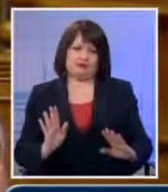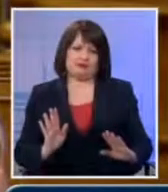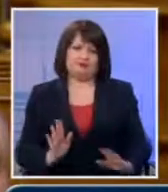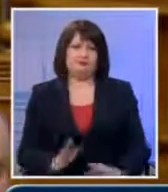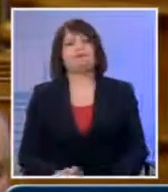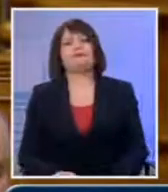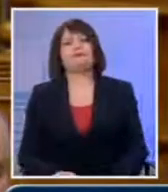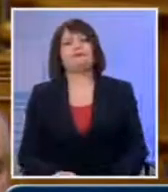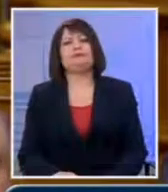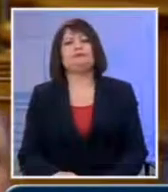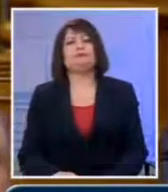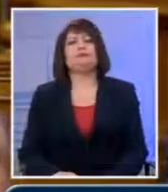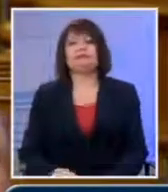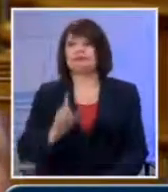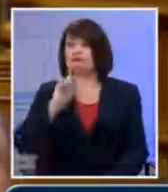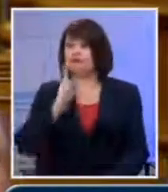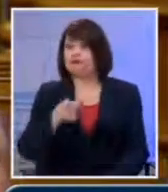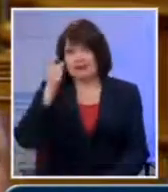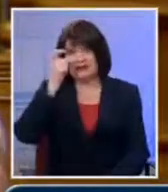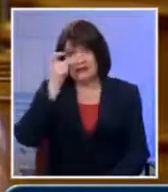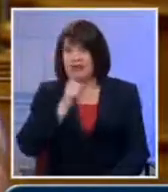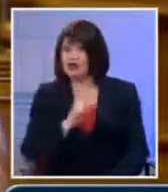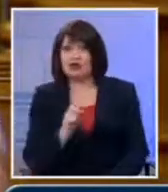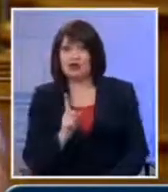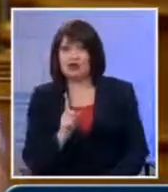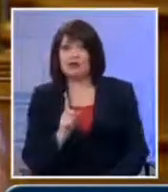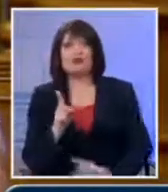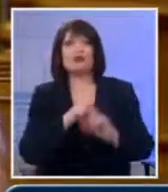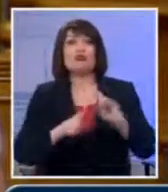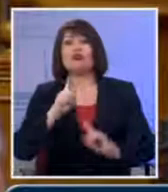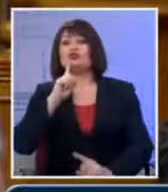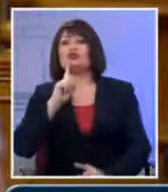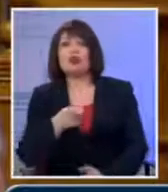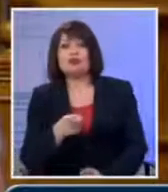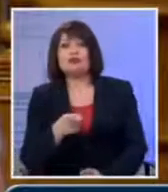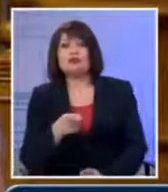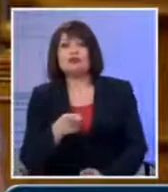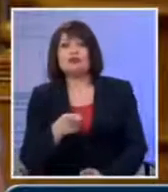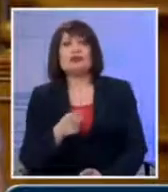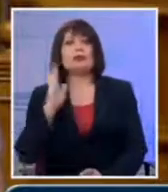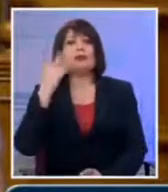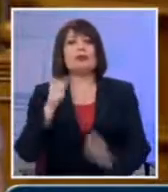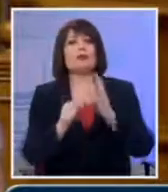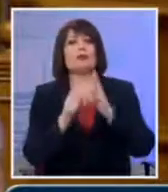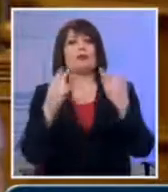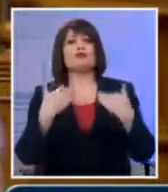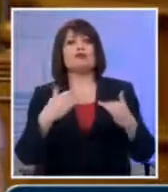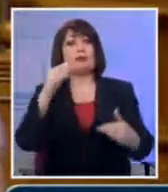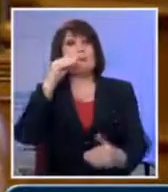Και μάλιστα με πρόσταγμα όχι του αρχηγού της αξιωματικής αντιπολίτευσης, αλλά με πρόσταγμα του πρώην Προέδρου της